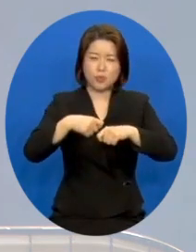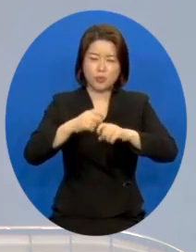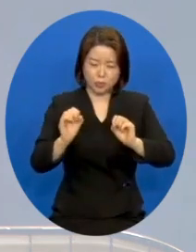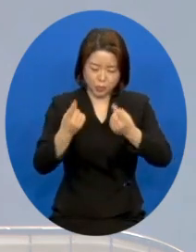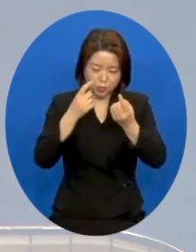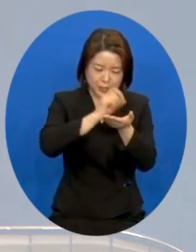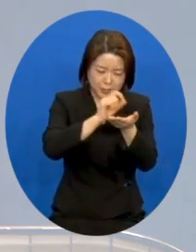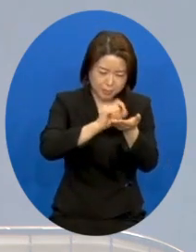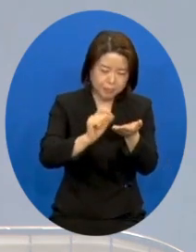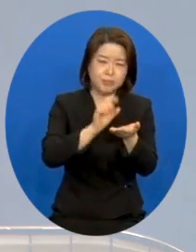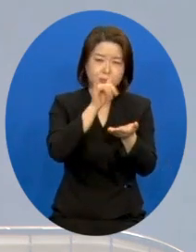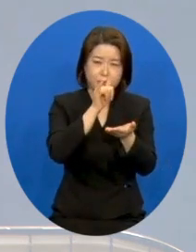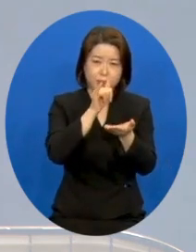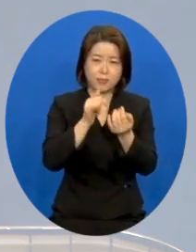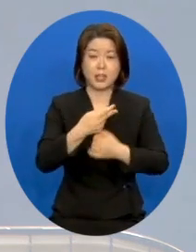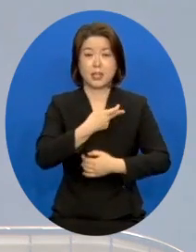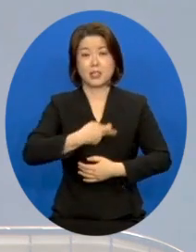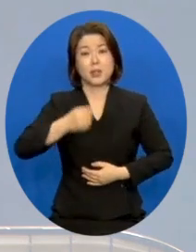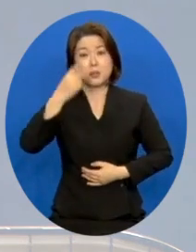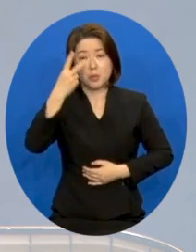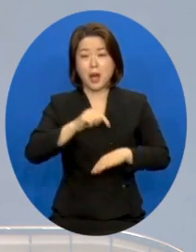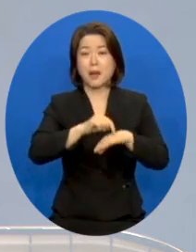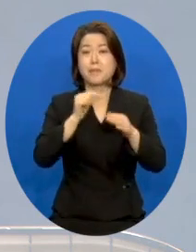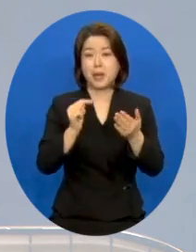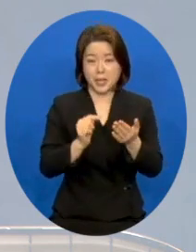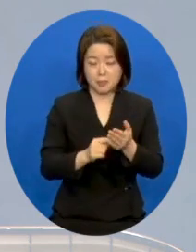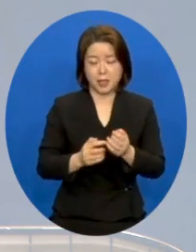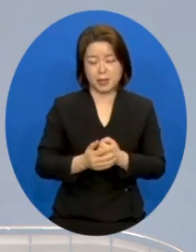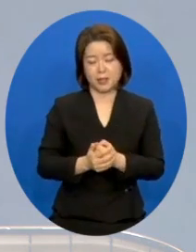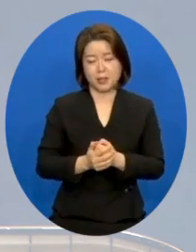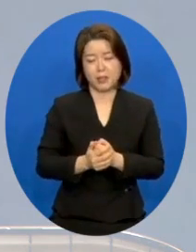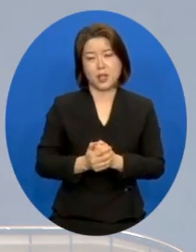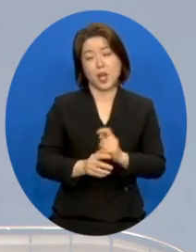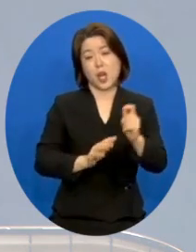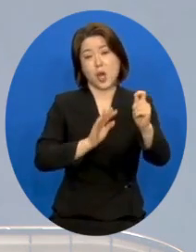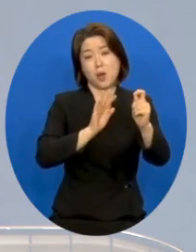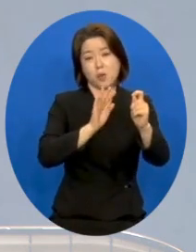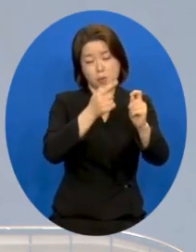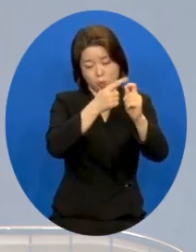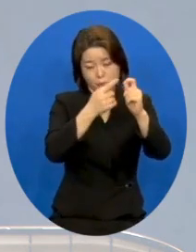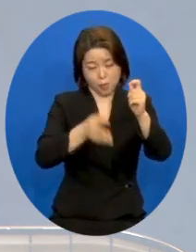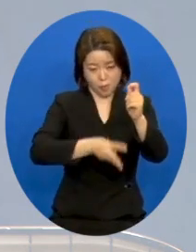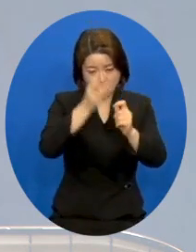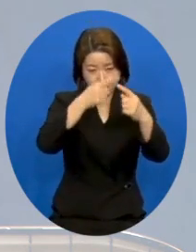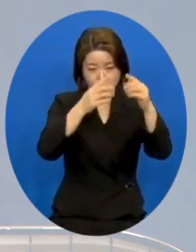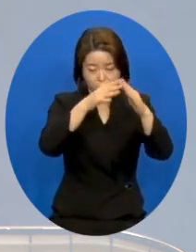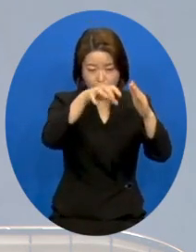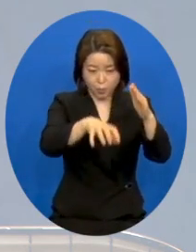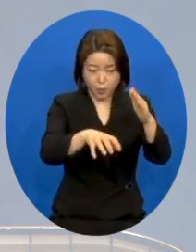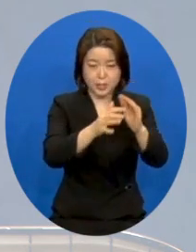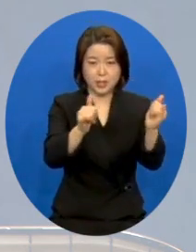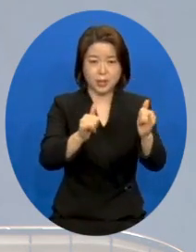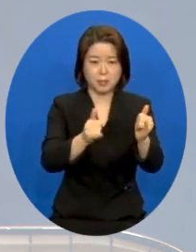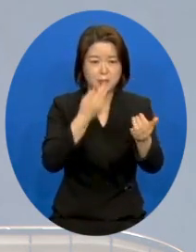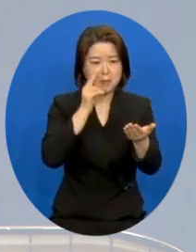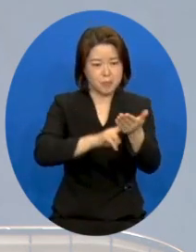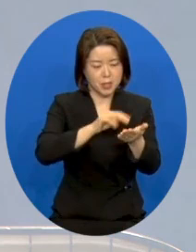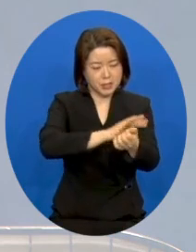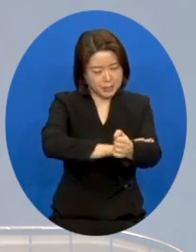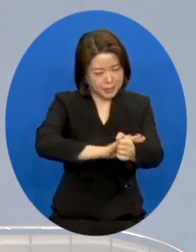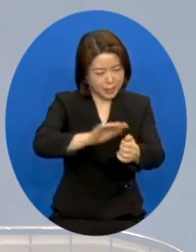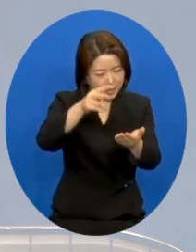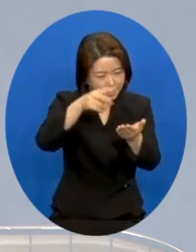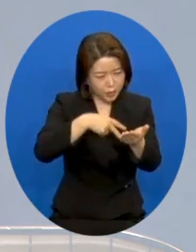그런데 사도 바울의 마음에 과 른 고린도교회 교인들이 이 편지를 제대로 읽고 바로 진정한